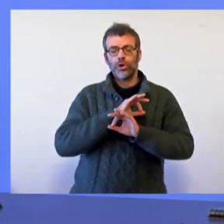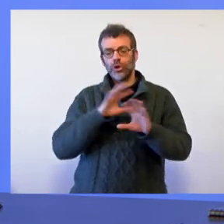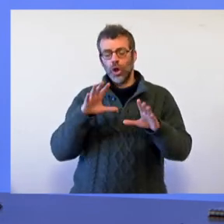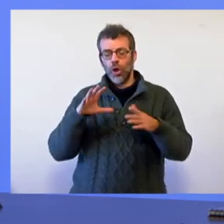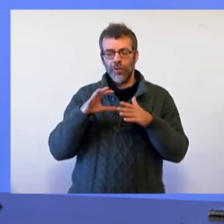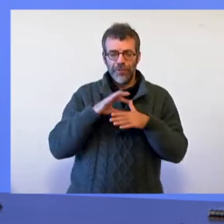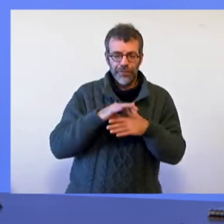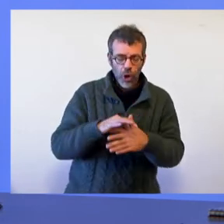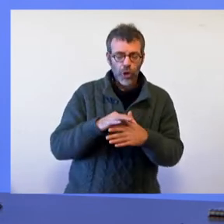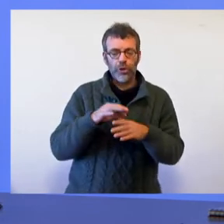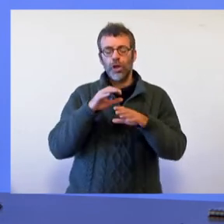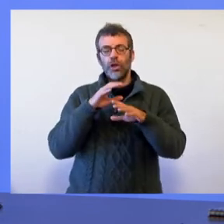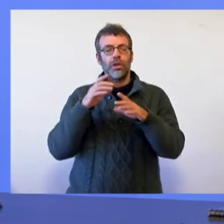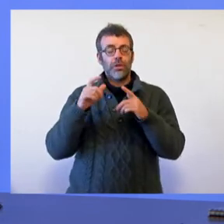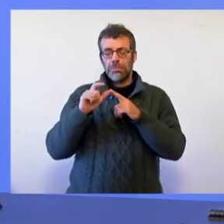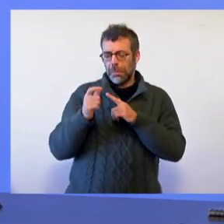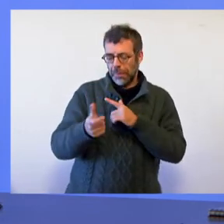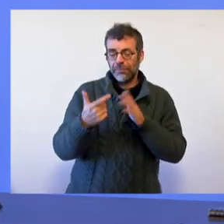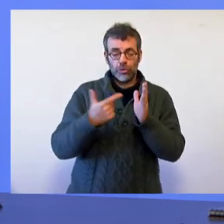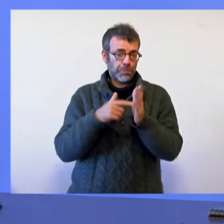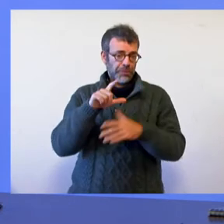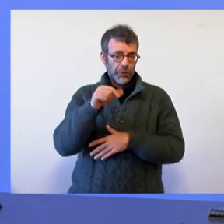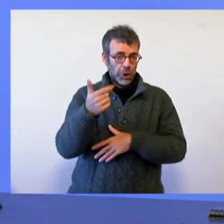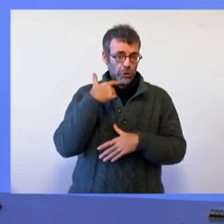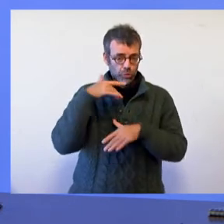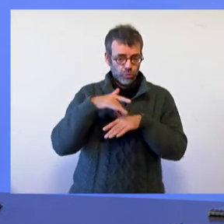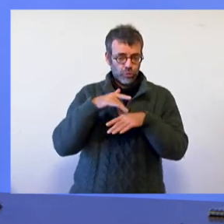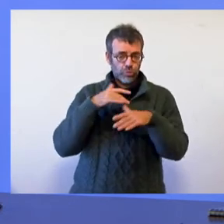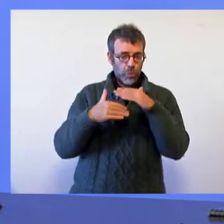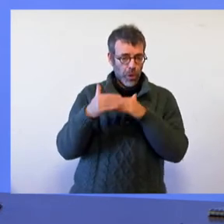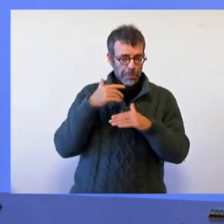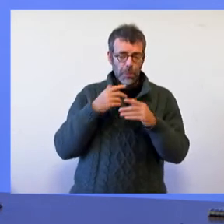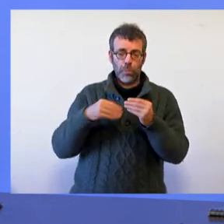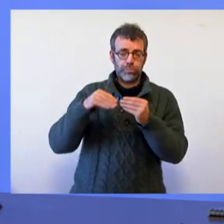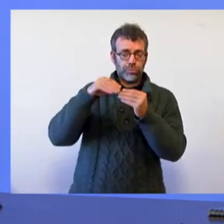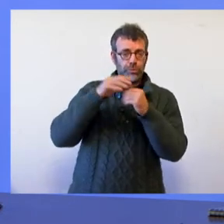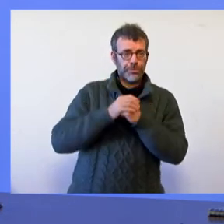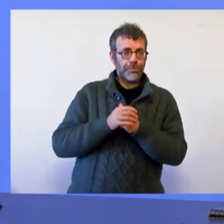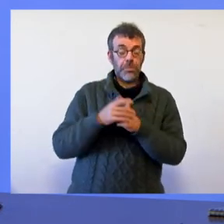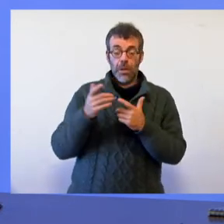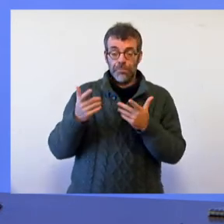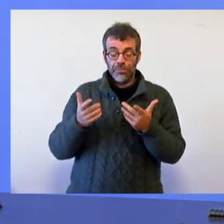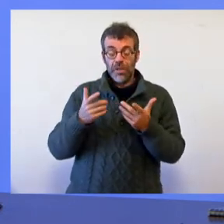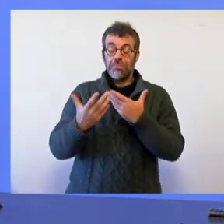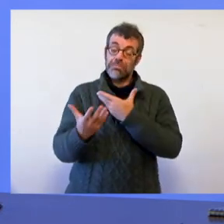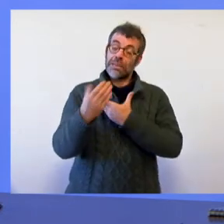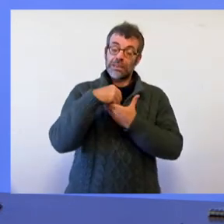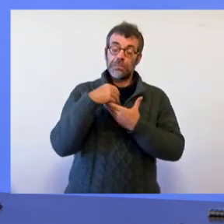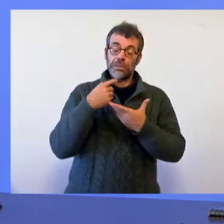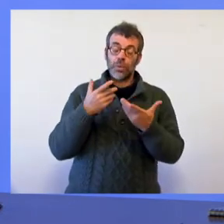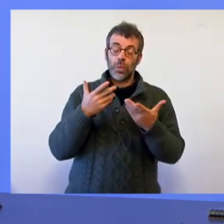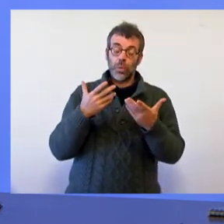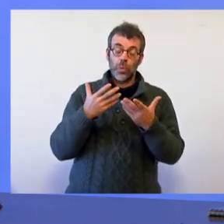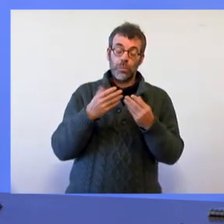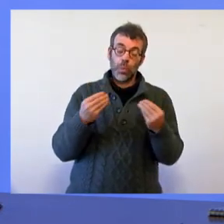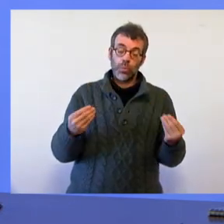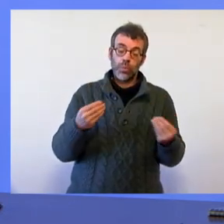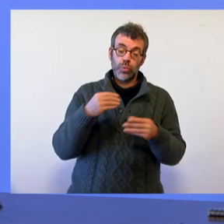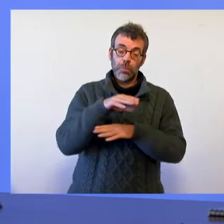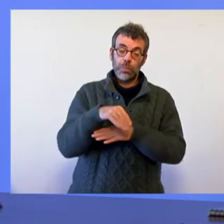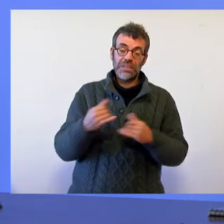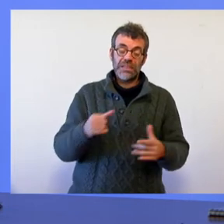avons mis en place en 2021. Le taux de fréquentation est particulièrement important à Montpellier, puisqu'il est de 82%